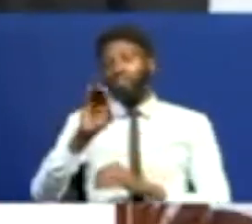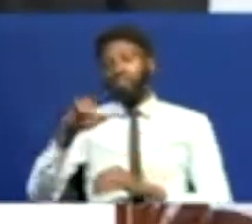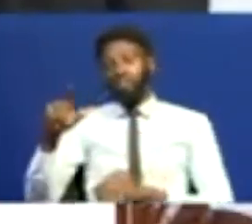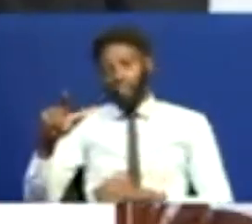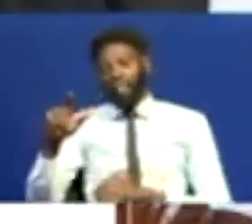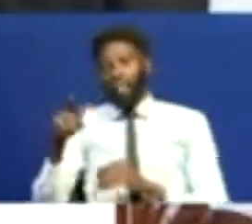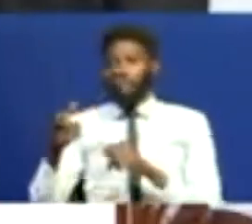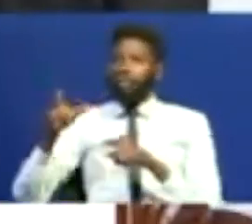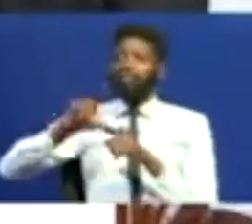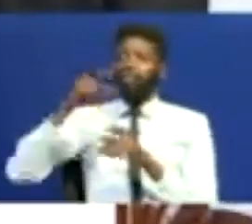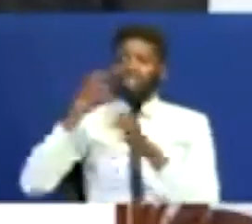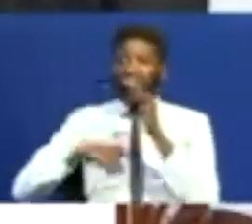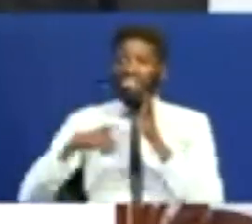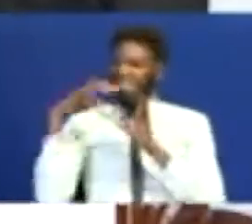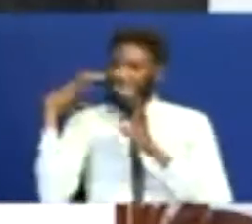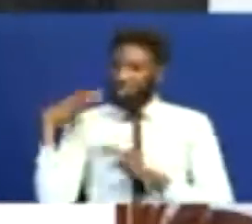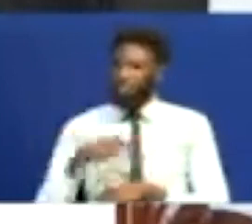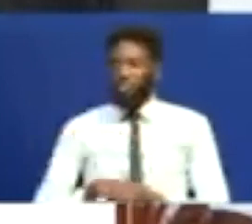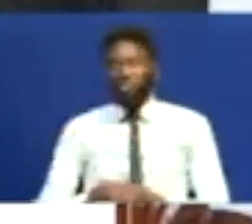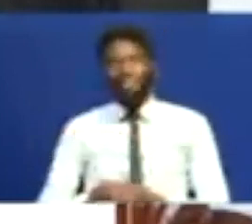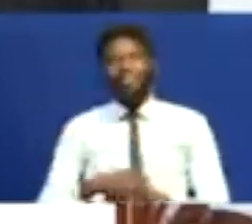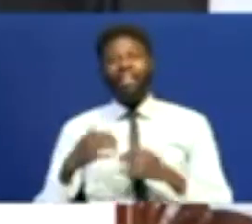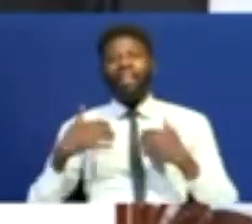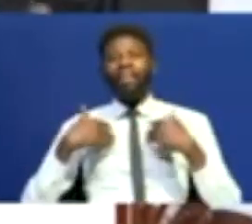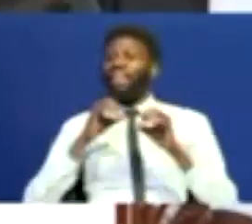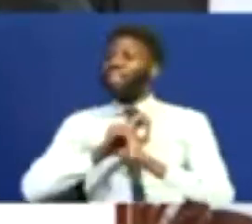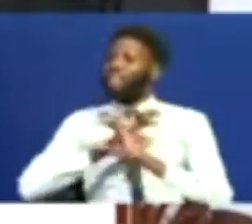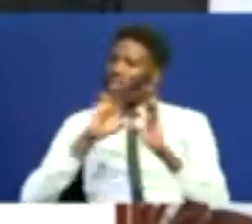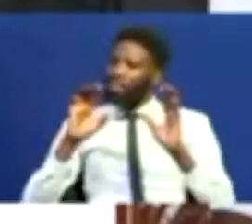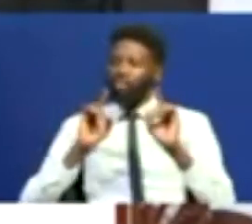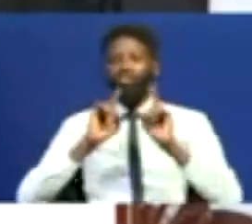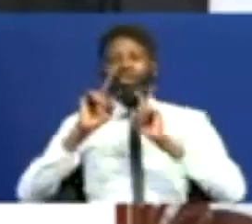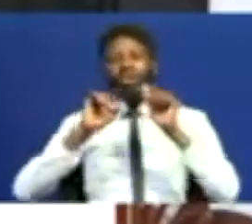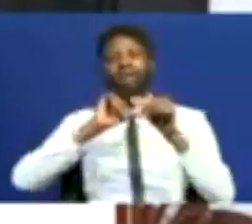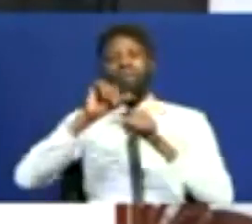nothing one can talk about in terms of good pay for the teacher.